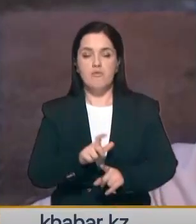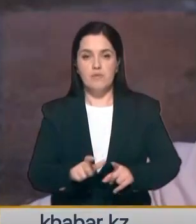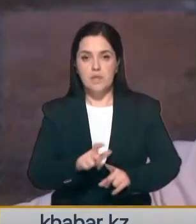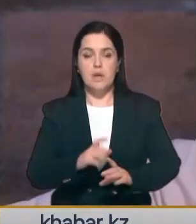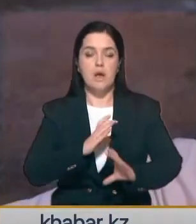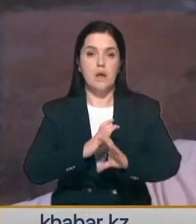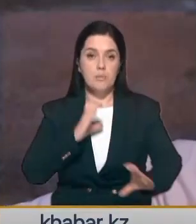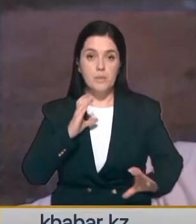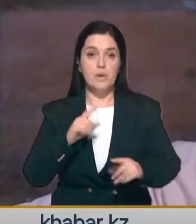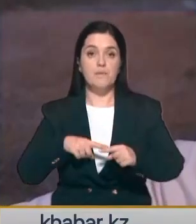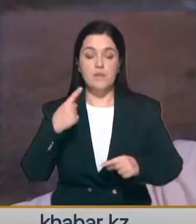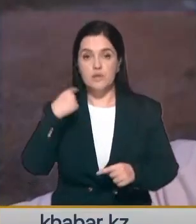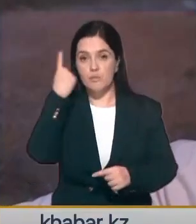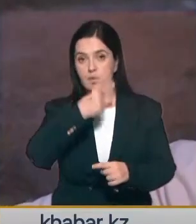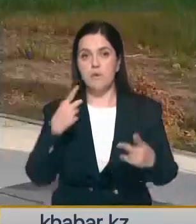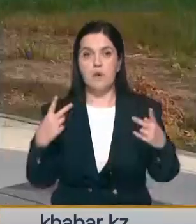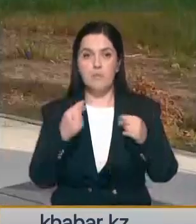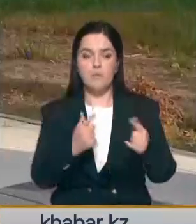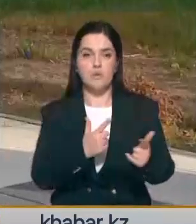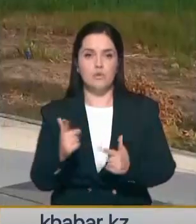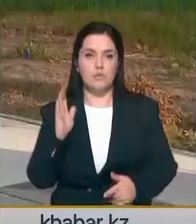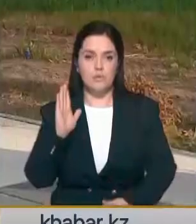очистки. В следующем году, сказали, установят.